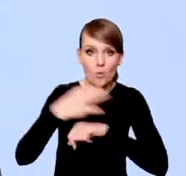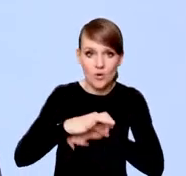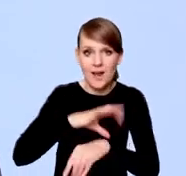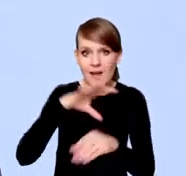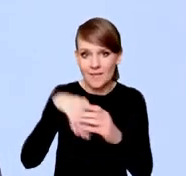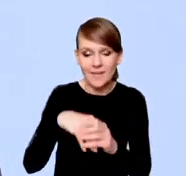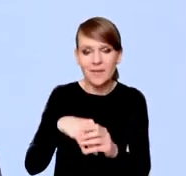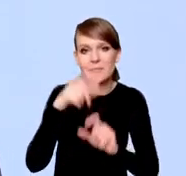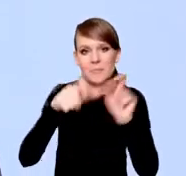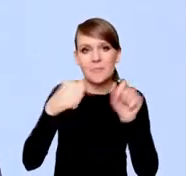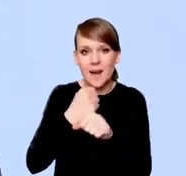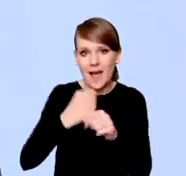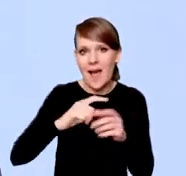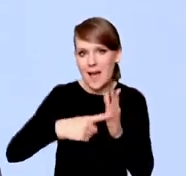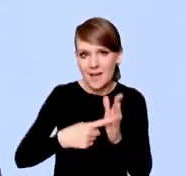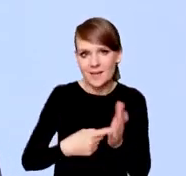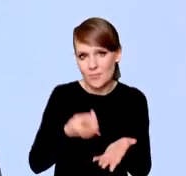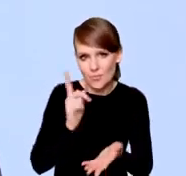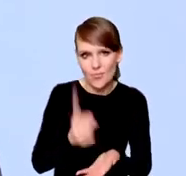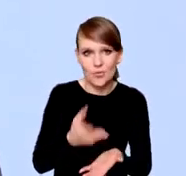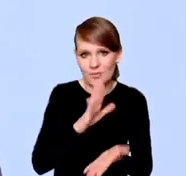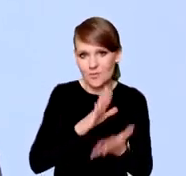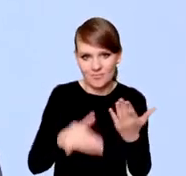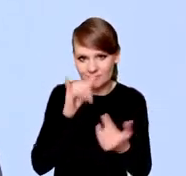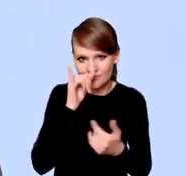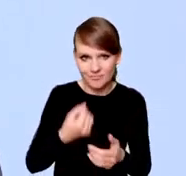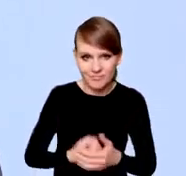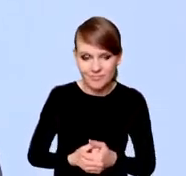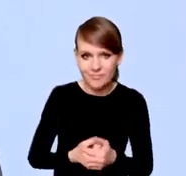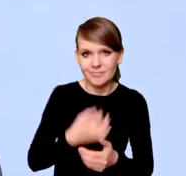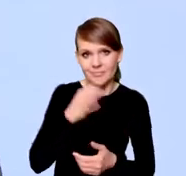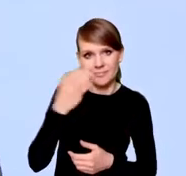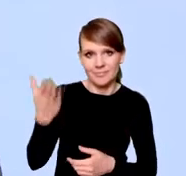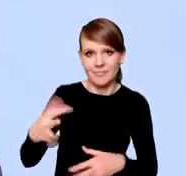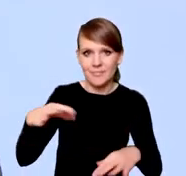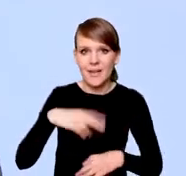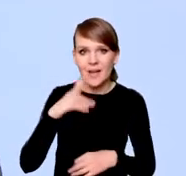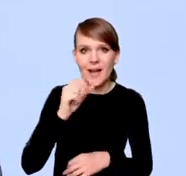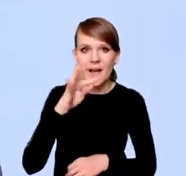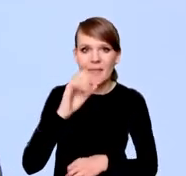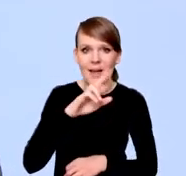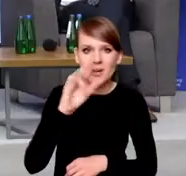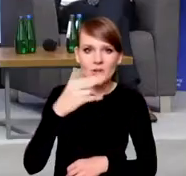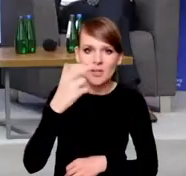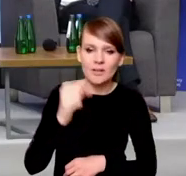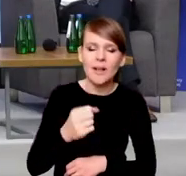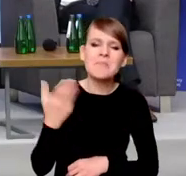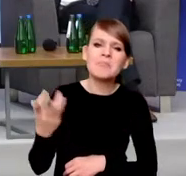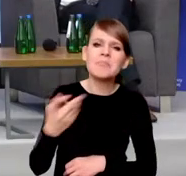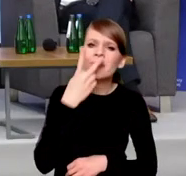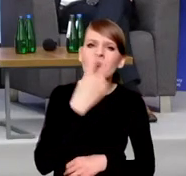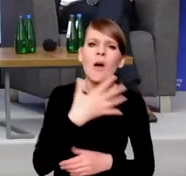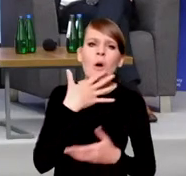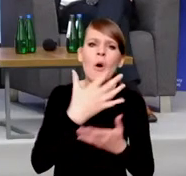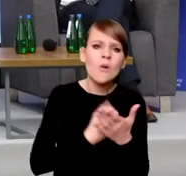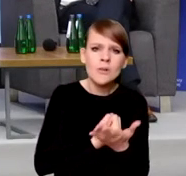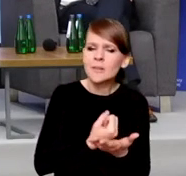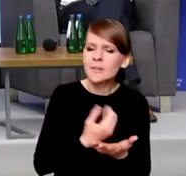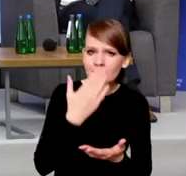funkcjonować. I jak pani, pani Katarzyna, widzi te korzyści?